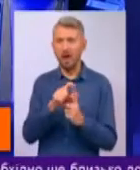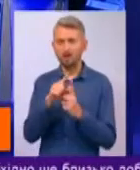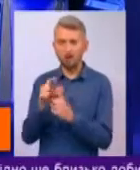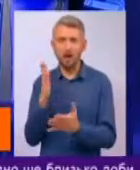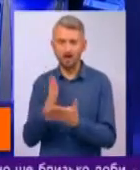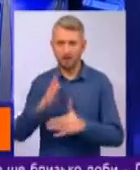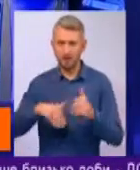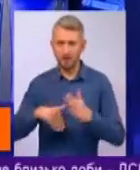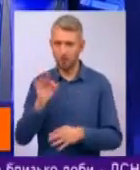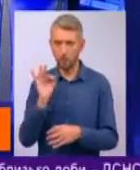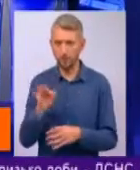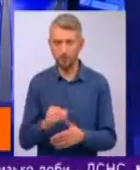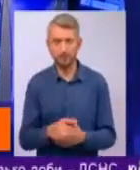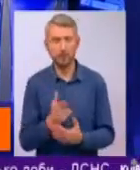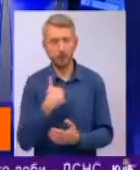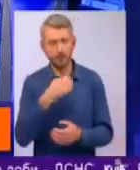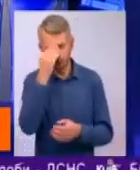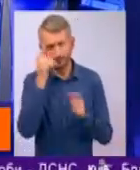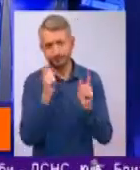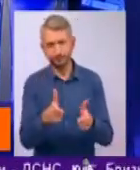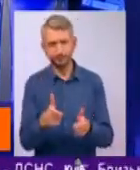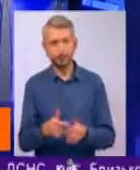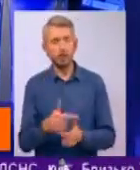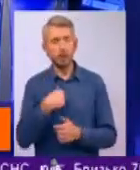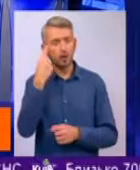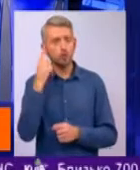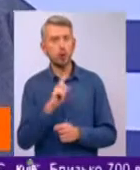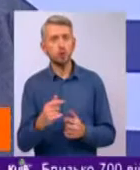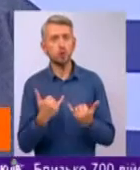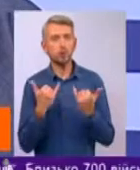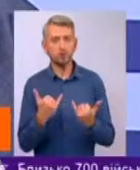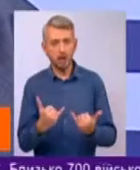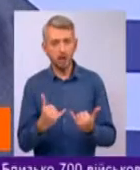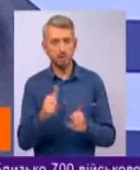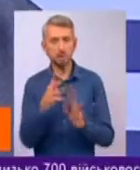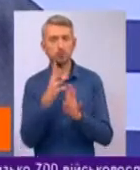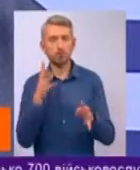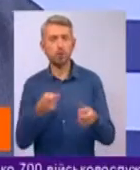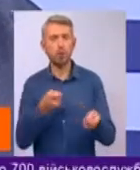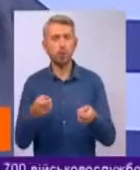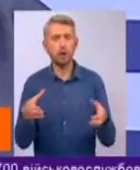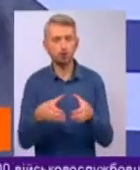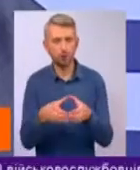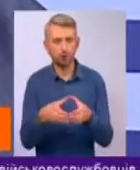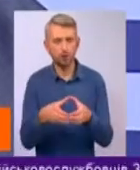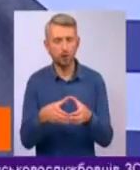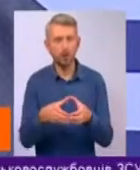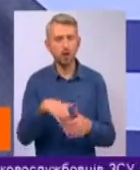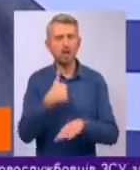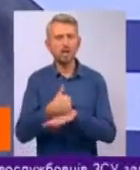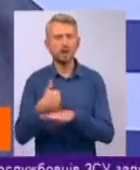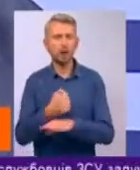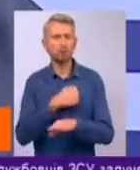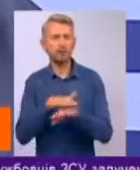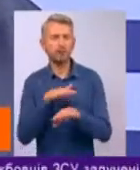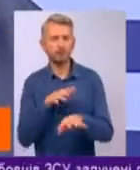на практиці, ні, ну, ні, я згодний з вами. Тому я думаю, що зараз в першу чергу уряду, керівникам Збройних сил,